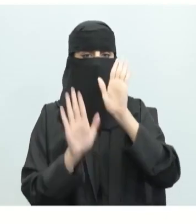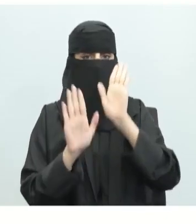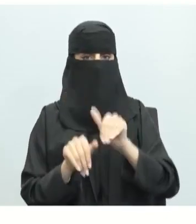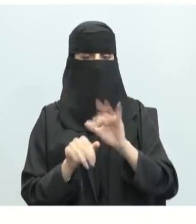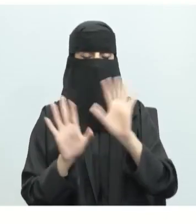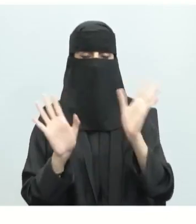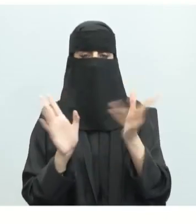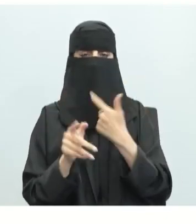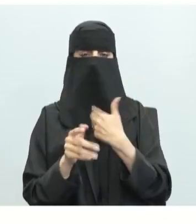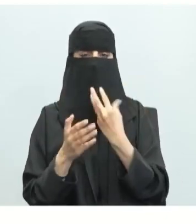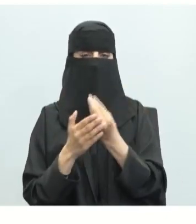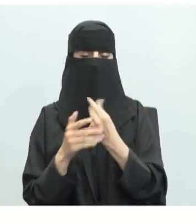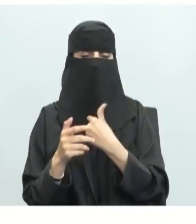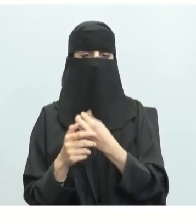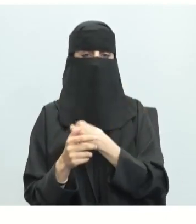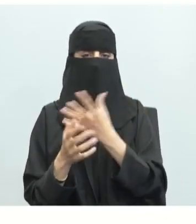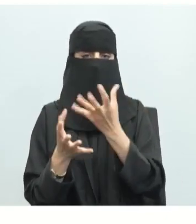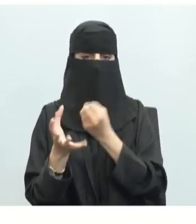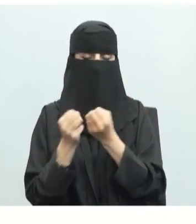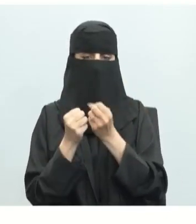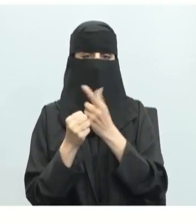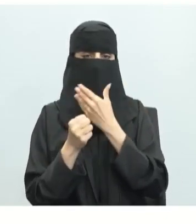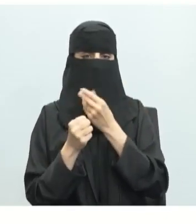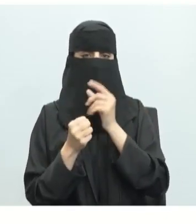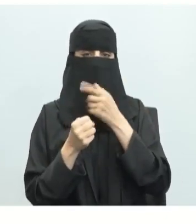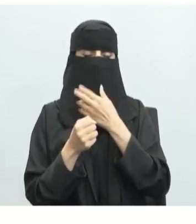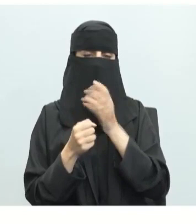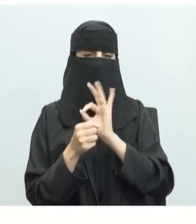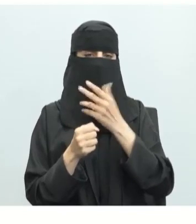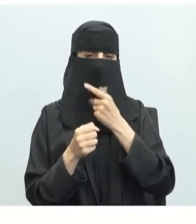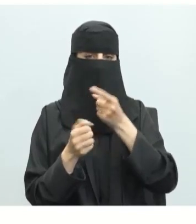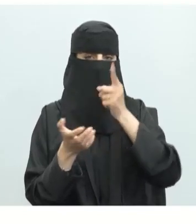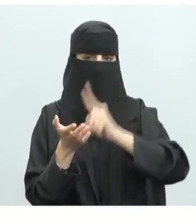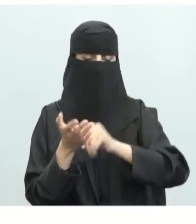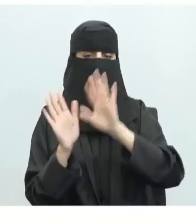التمني أمر محبوب ولكن لا يتوقع حدوثه.